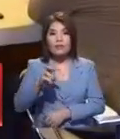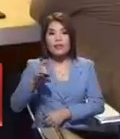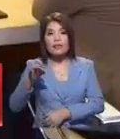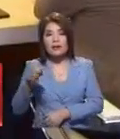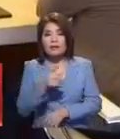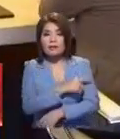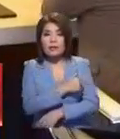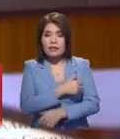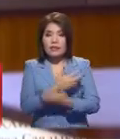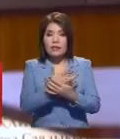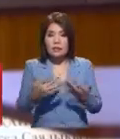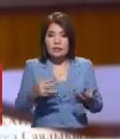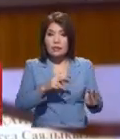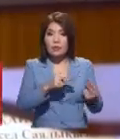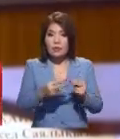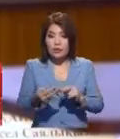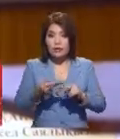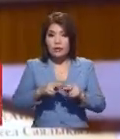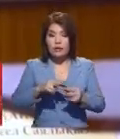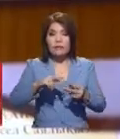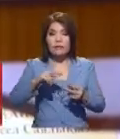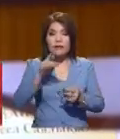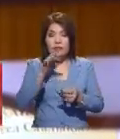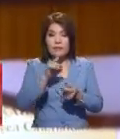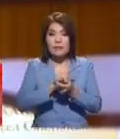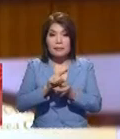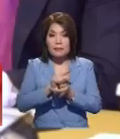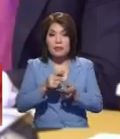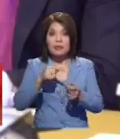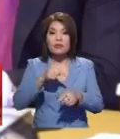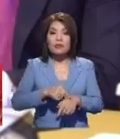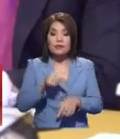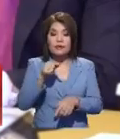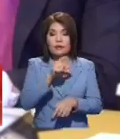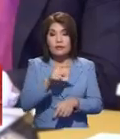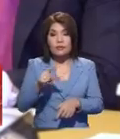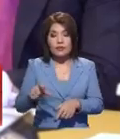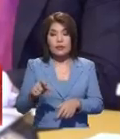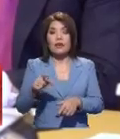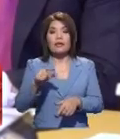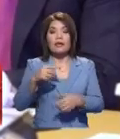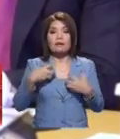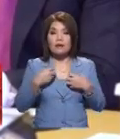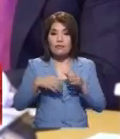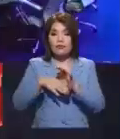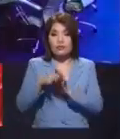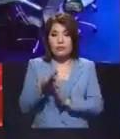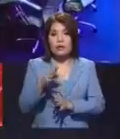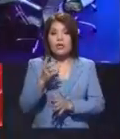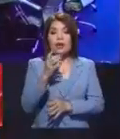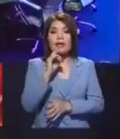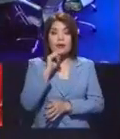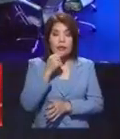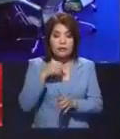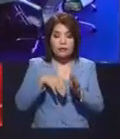Специалисты уверены, переход положительно повлияет не только на самочувствие казахстанцев, но и на экономические и логистические процессы. Вопросы